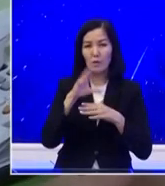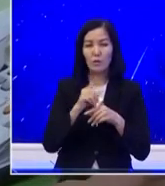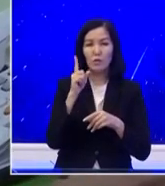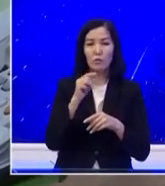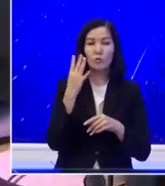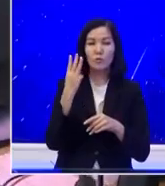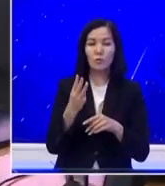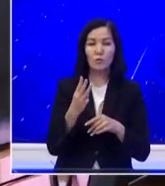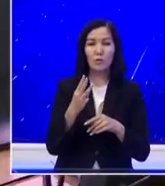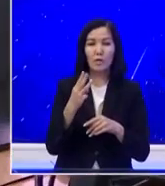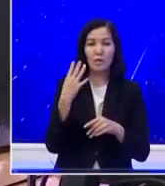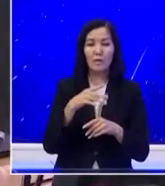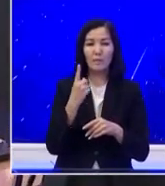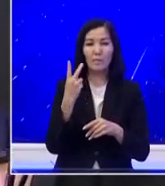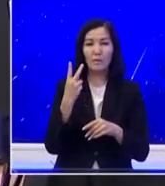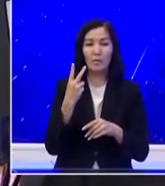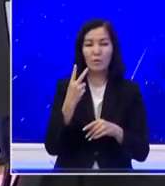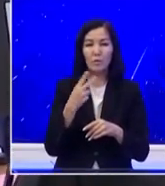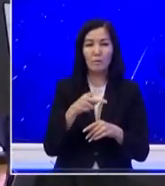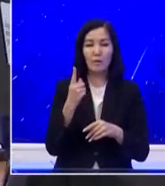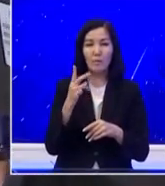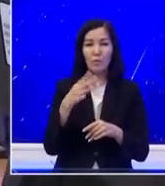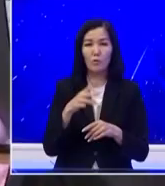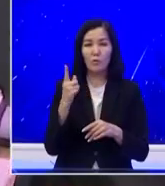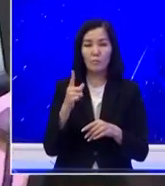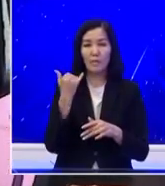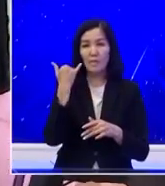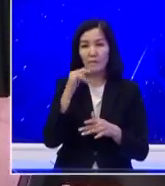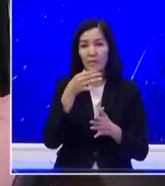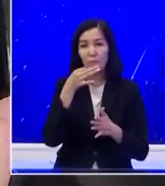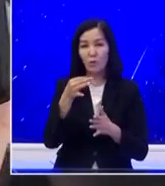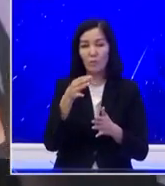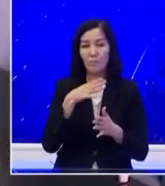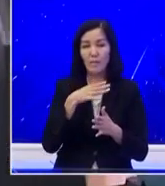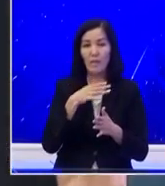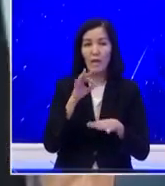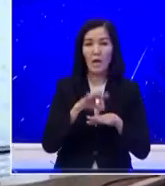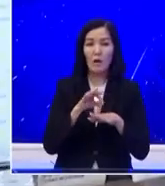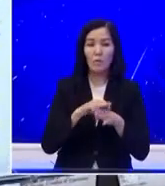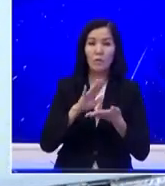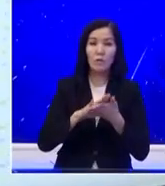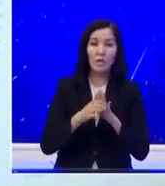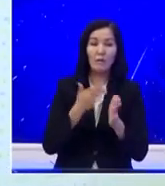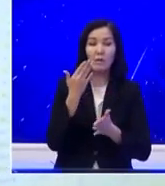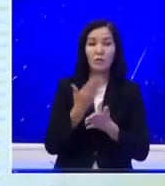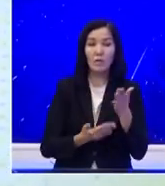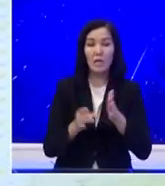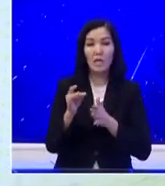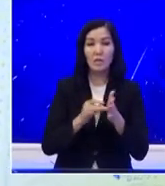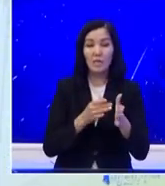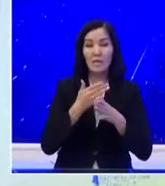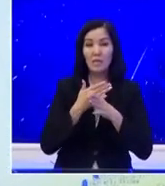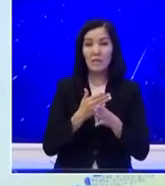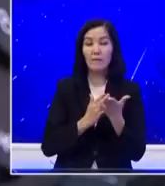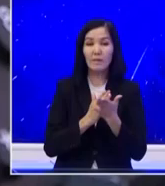немесе 41 21 31 байланыс нөміріне түскен қоңырауларға жауап берет, науқастың жағдайын сұрайды. Жедел жәрдем